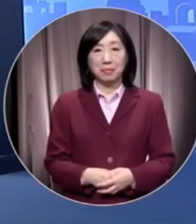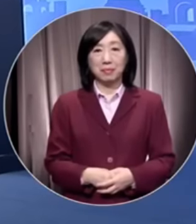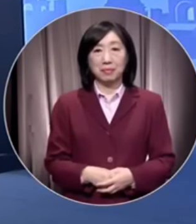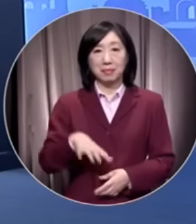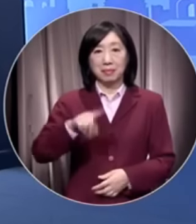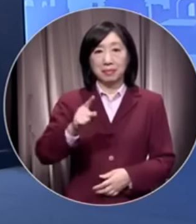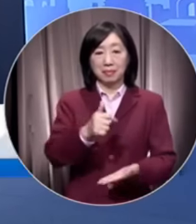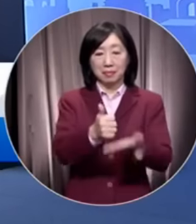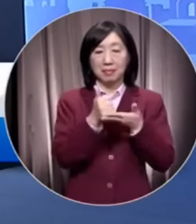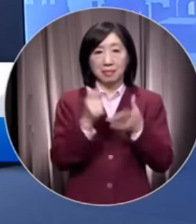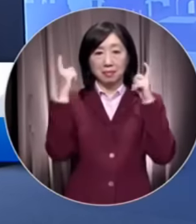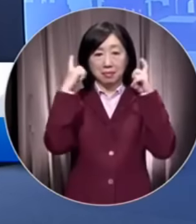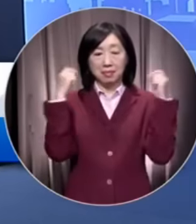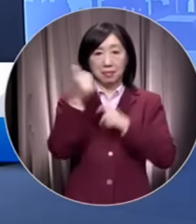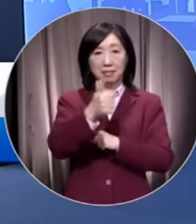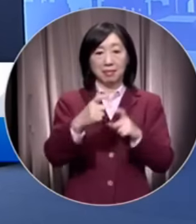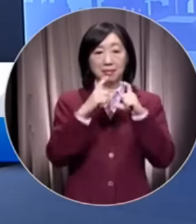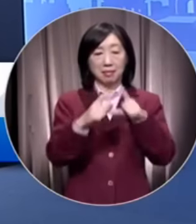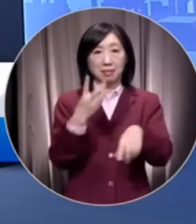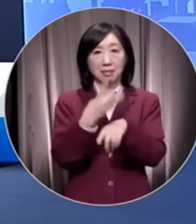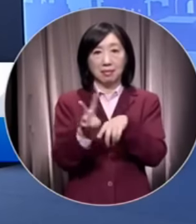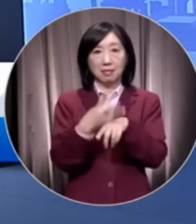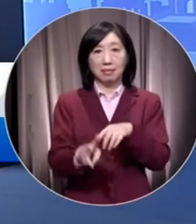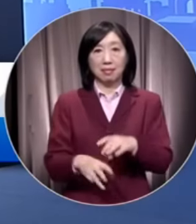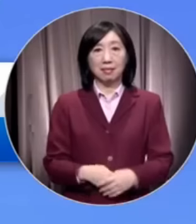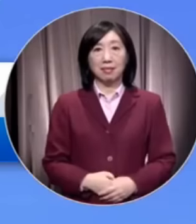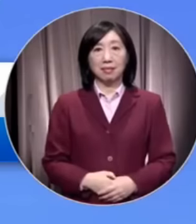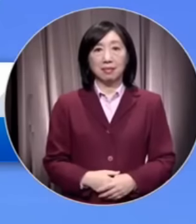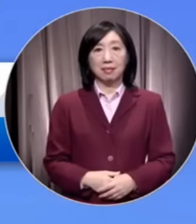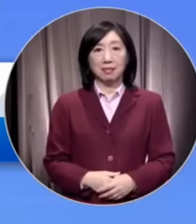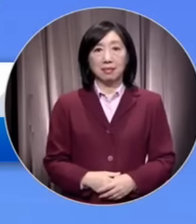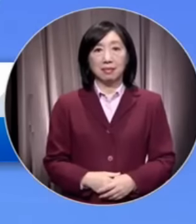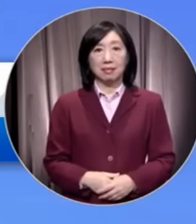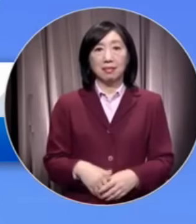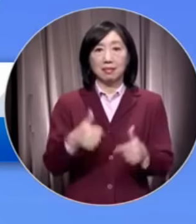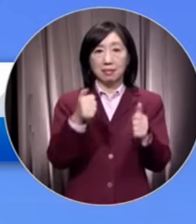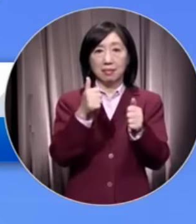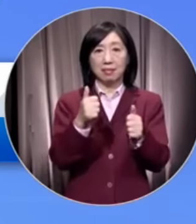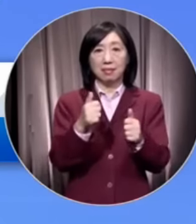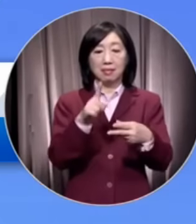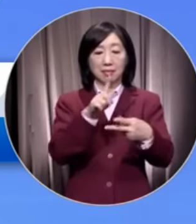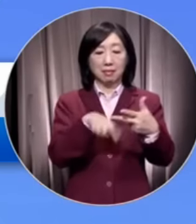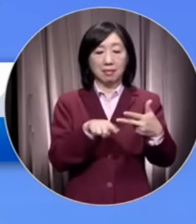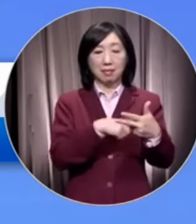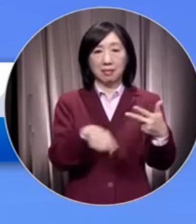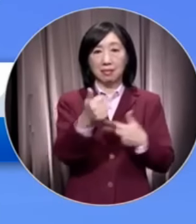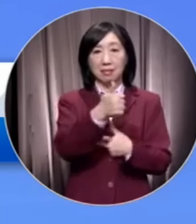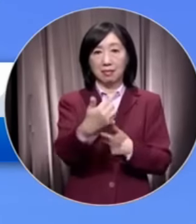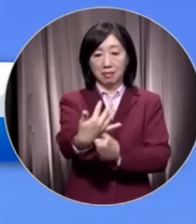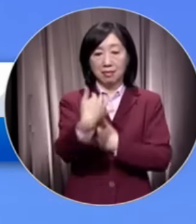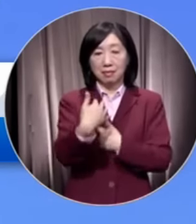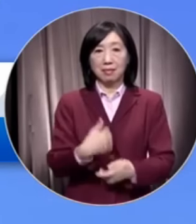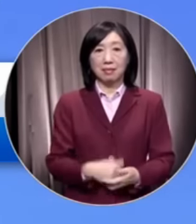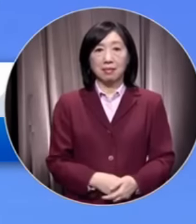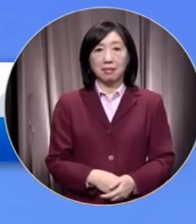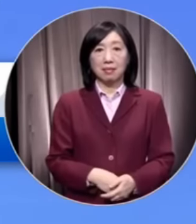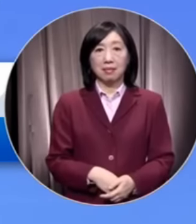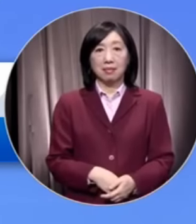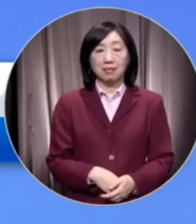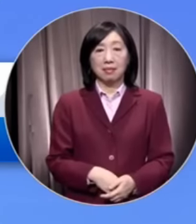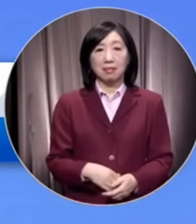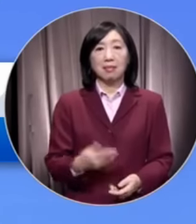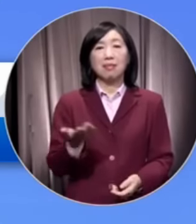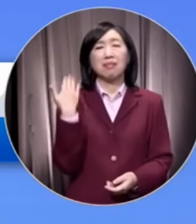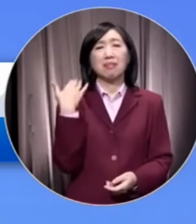先请宋楚瑜先生回答，时间三分钟。 谢谢朱主席。刚刚您这个问题，其实上次我